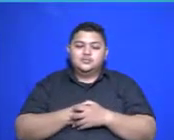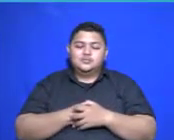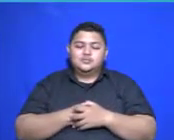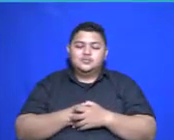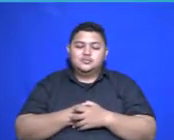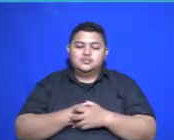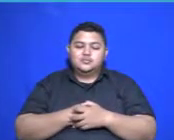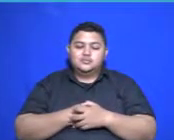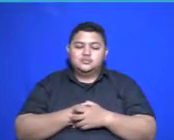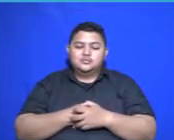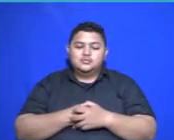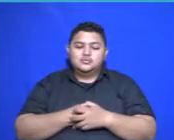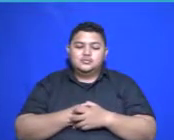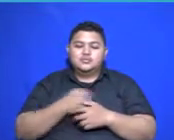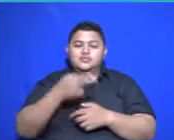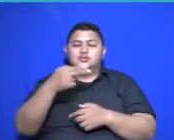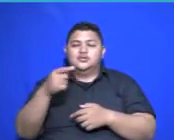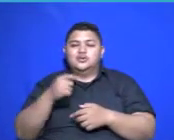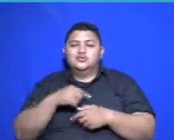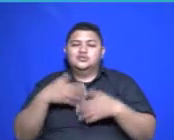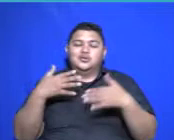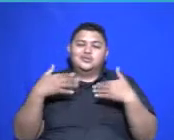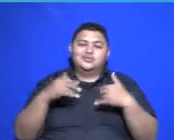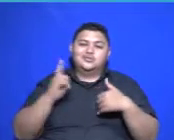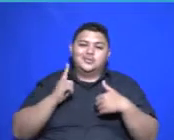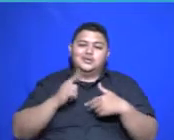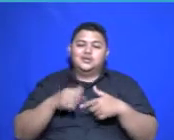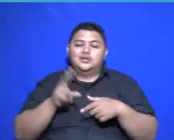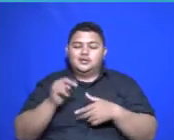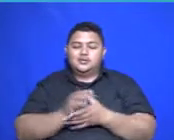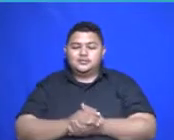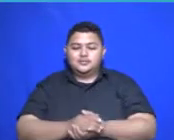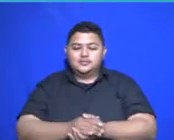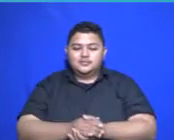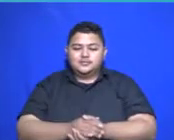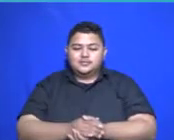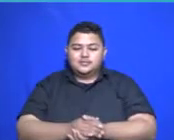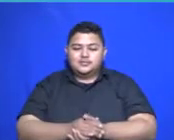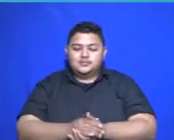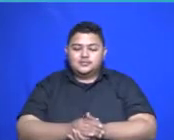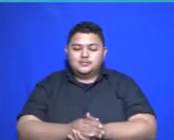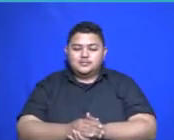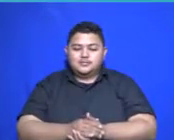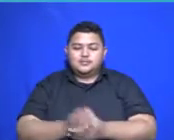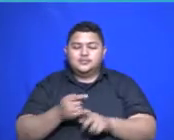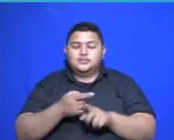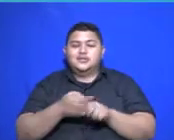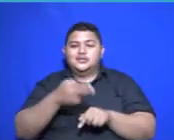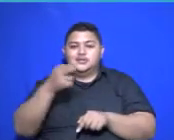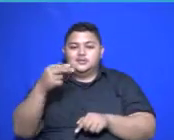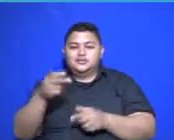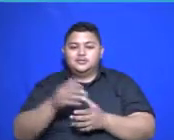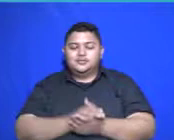akan import lagi terhadap BBM lagi. Ini yang kejutan luar biasa, yaitu masalah katalis. Dari mana? Indonesia.